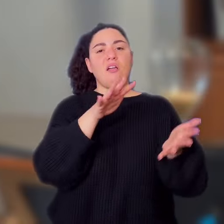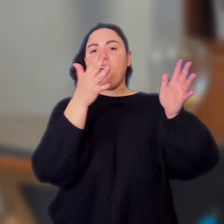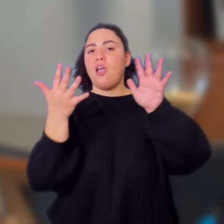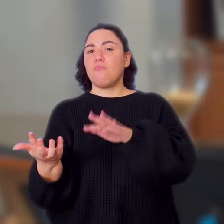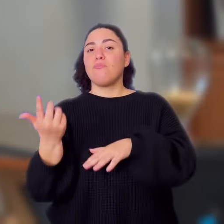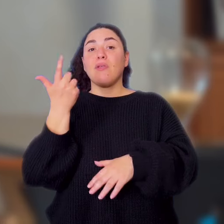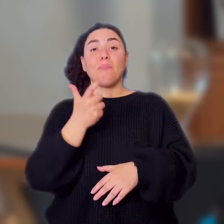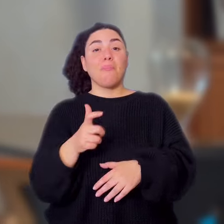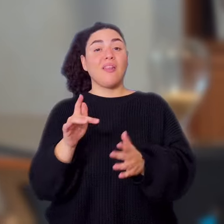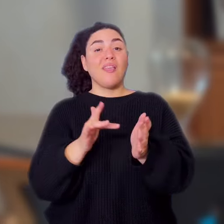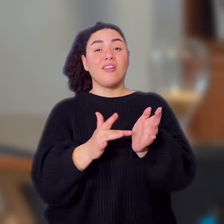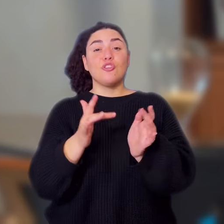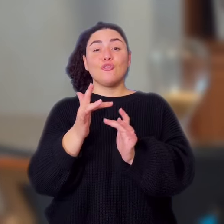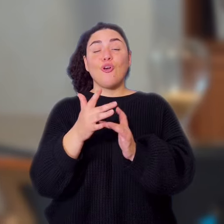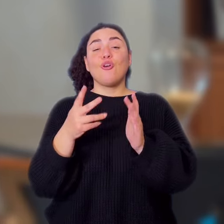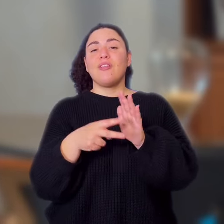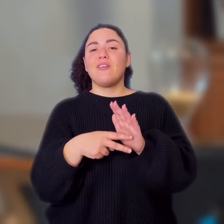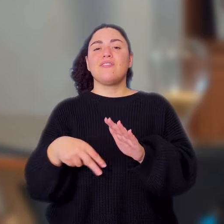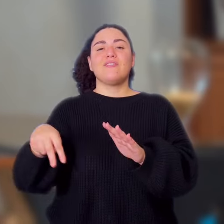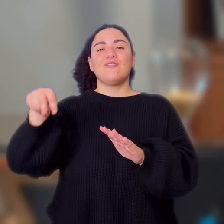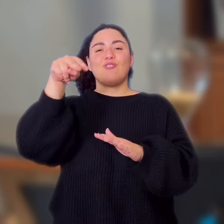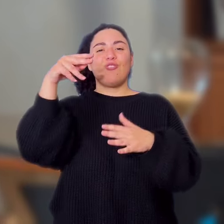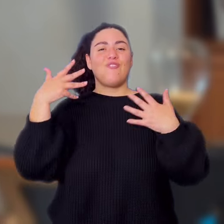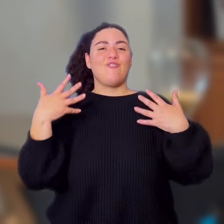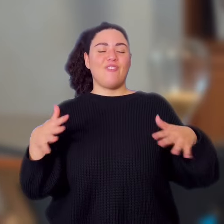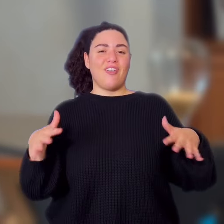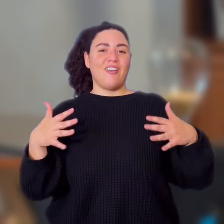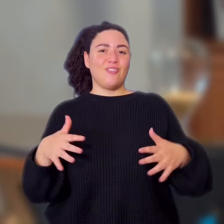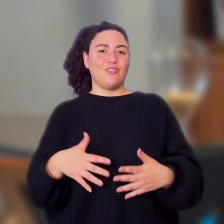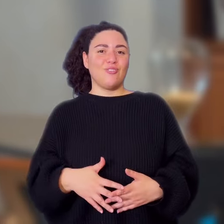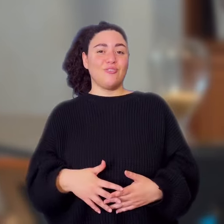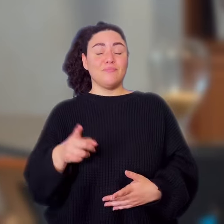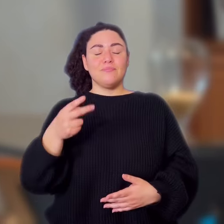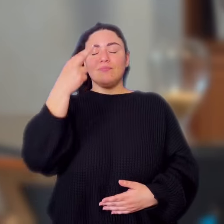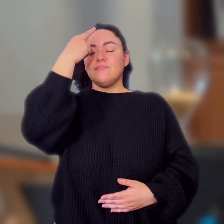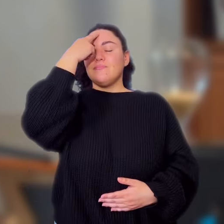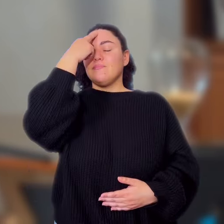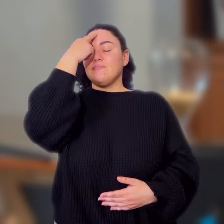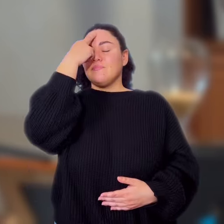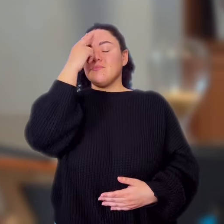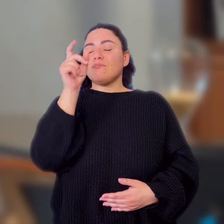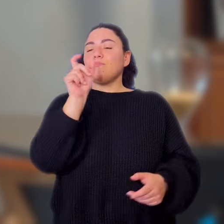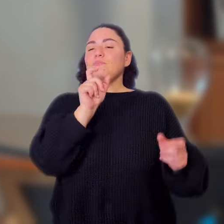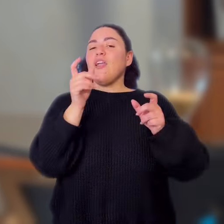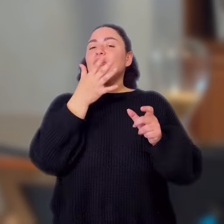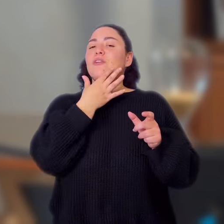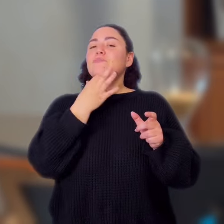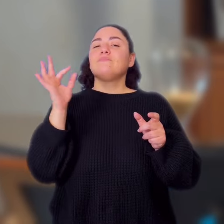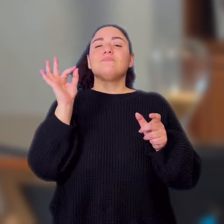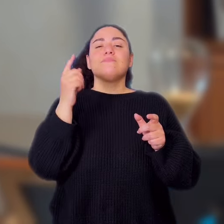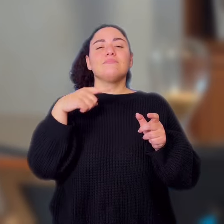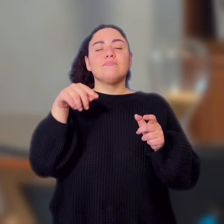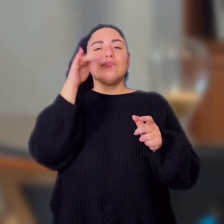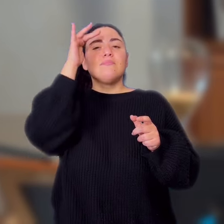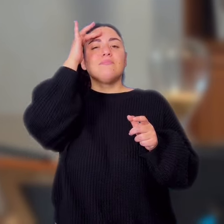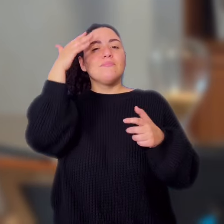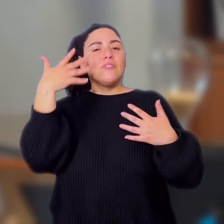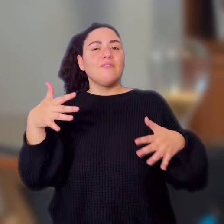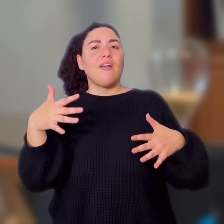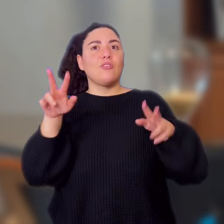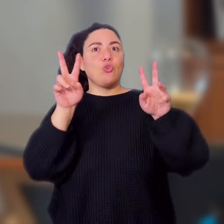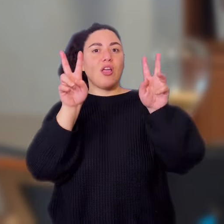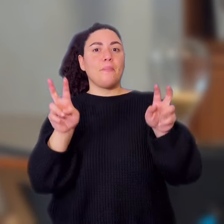perché il Signore è risorto vengono in mente le parole meravigliose che abbiamo ascoltato